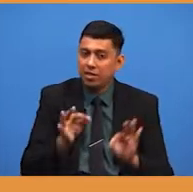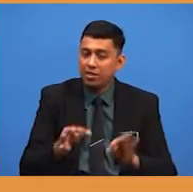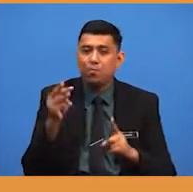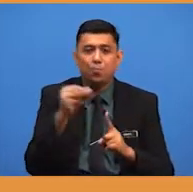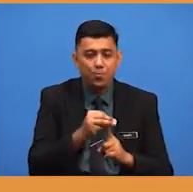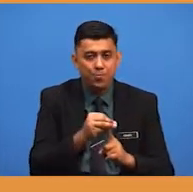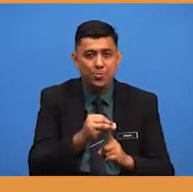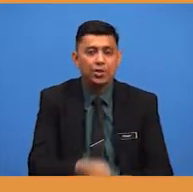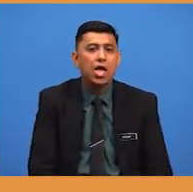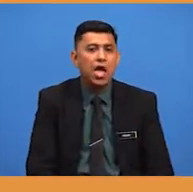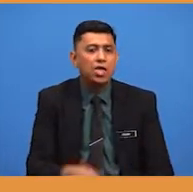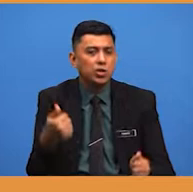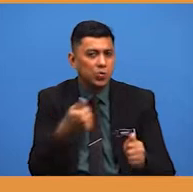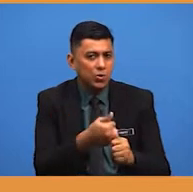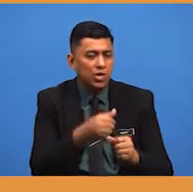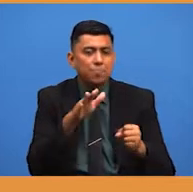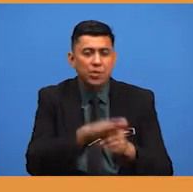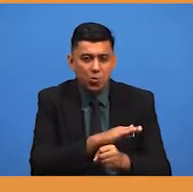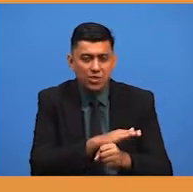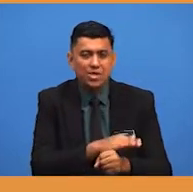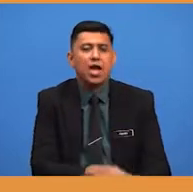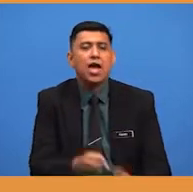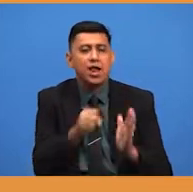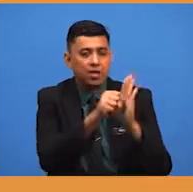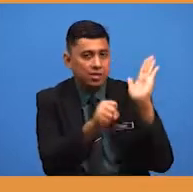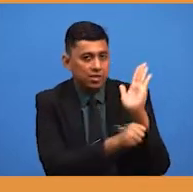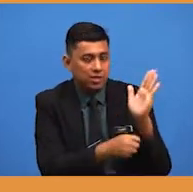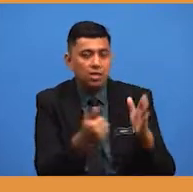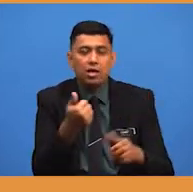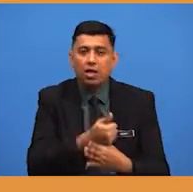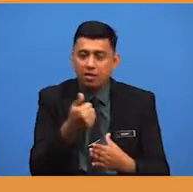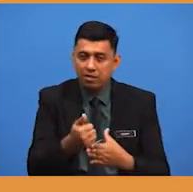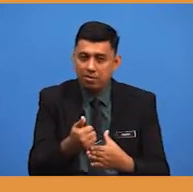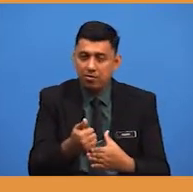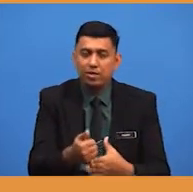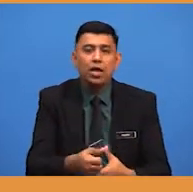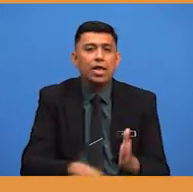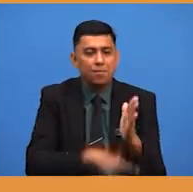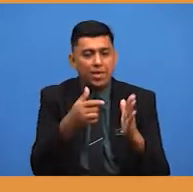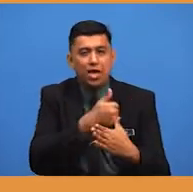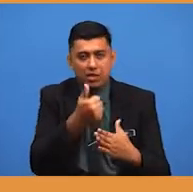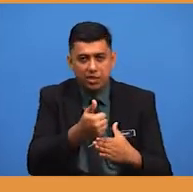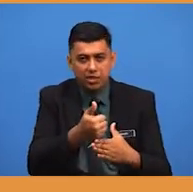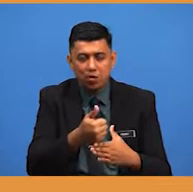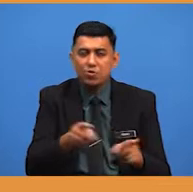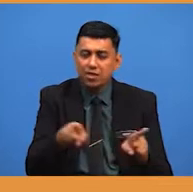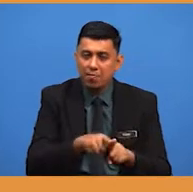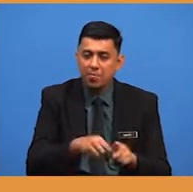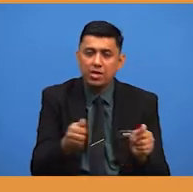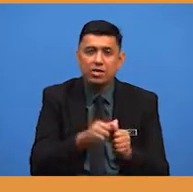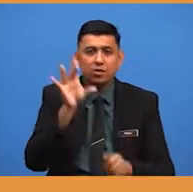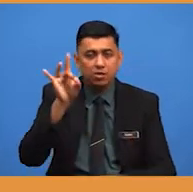Jika markah memenuhi syarat iaitu lebih atau sama dengan 80,